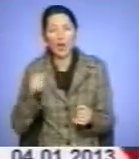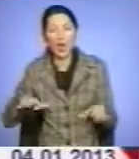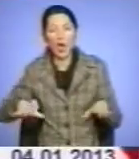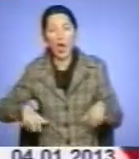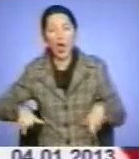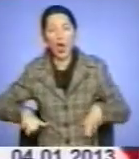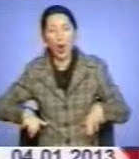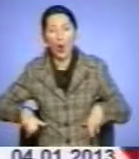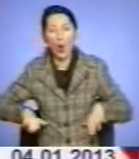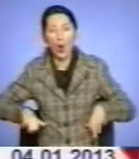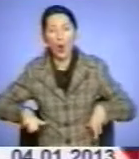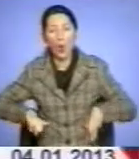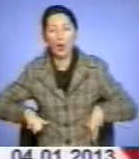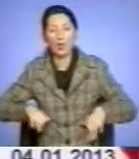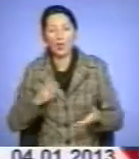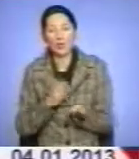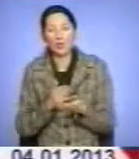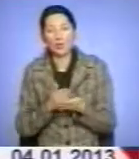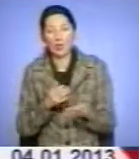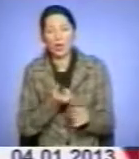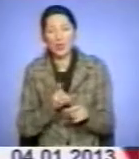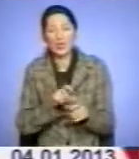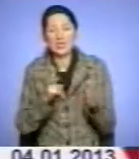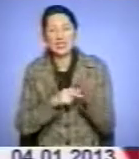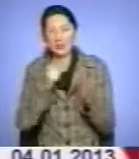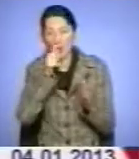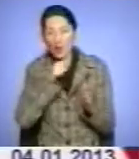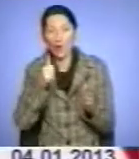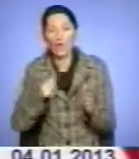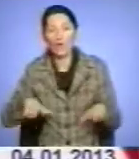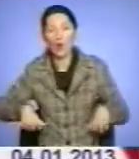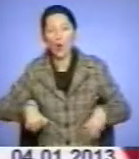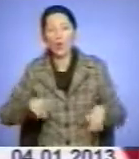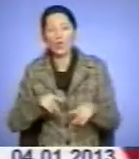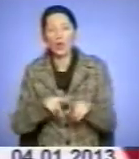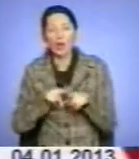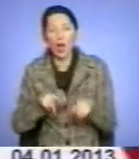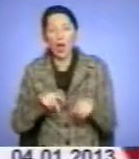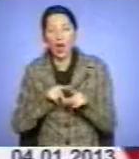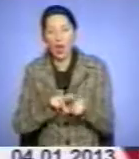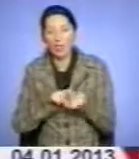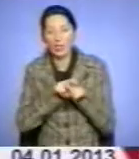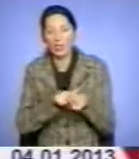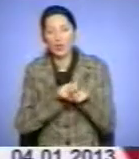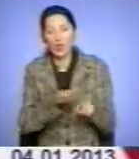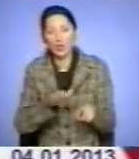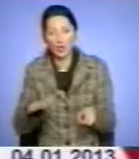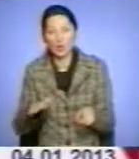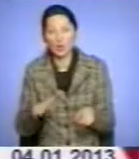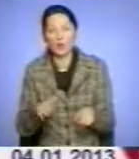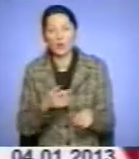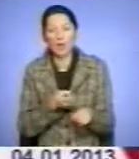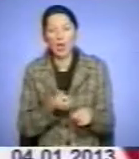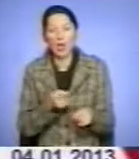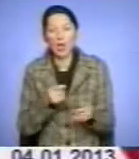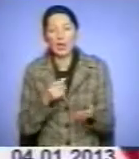стають місцевими зірками. Більше 7 років вони катають карету із дітьми. У зимовий період це одна із найпопулярніших розваг. Тим паче,